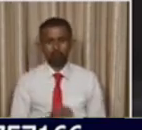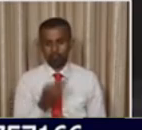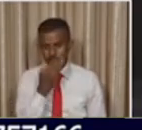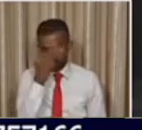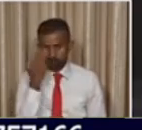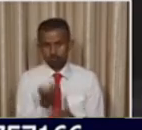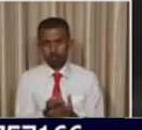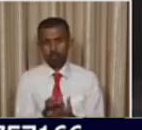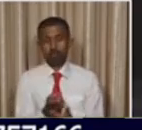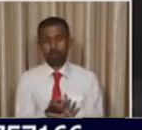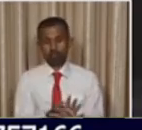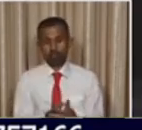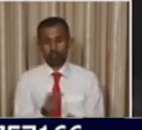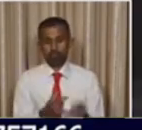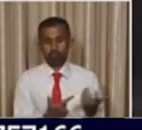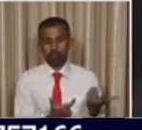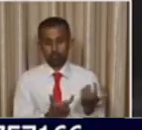ஆயுத போராட்டத்திலே இணைந்து கொண்ட